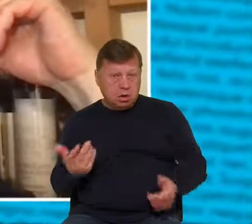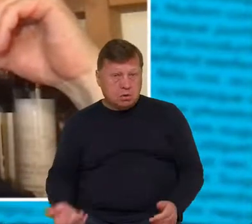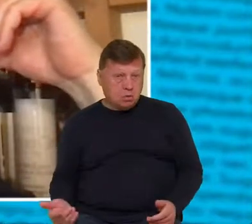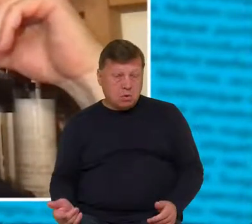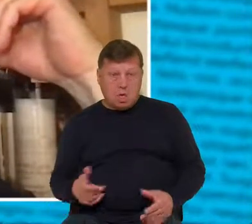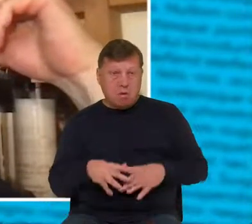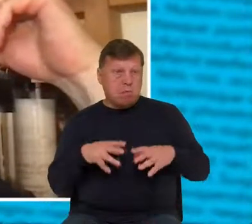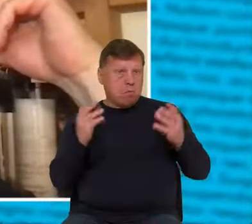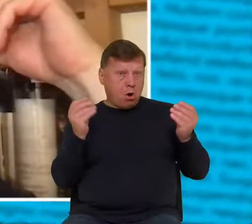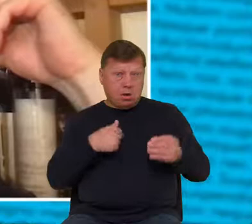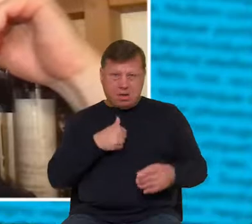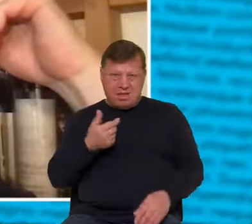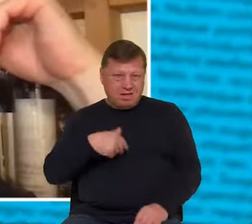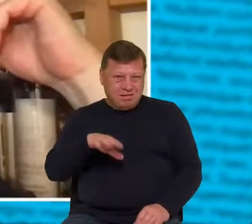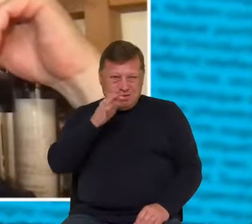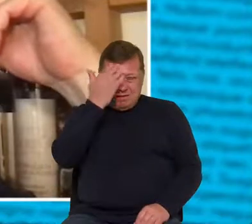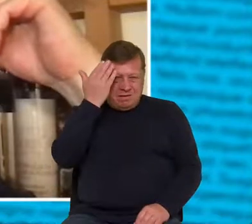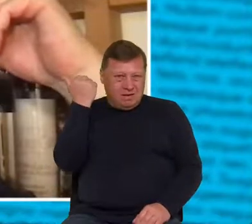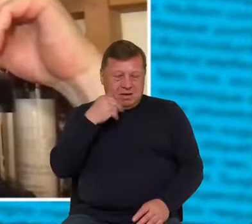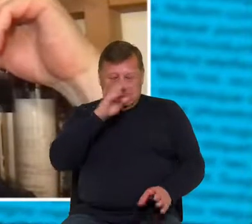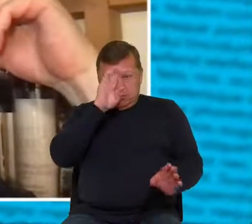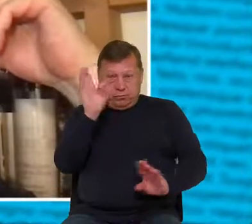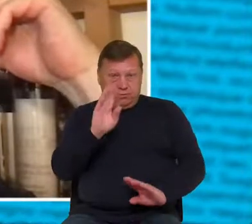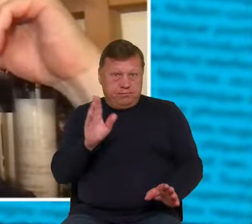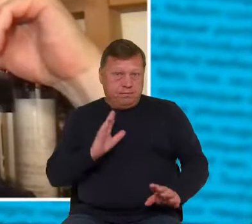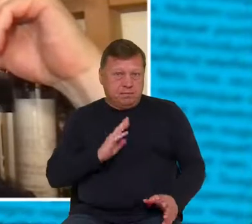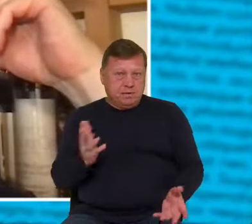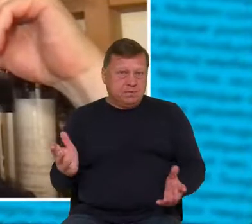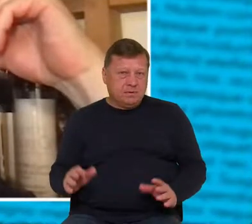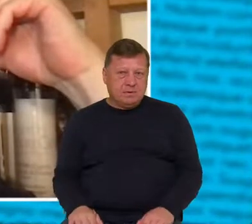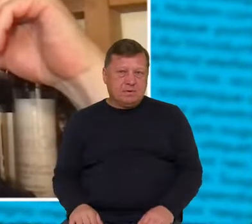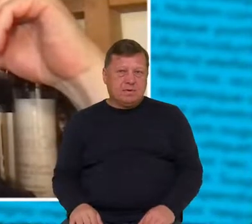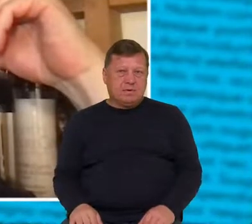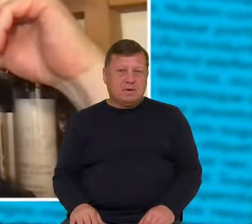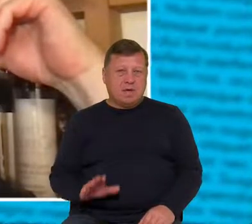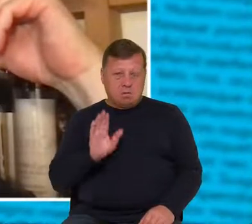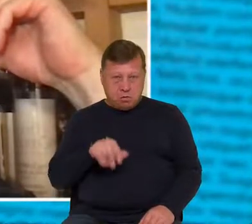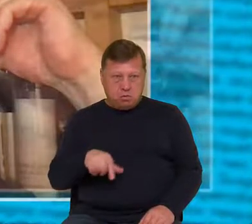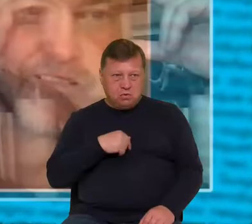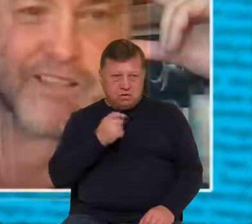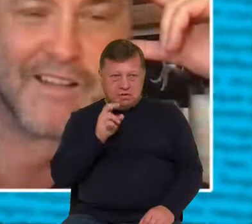wszystkiego zaczynając. Tak więc, czy mogę tutaj użyć przekleństwa?